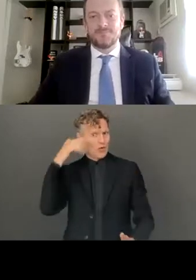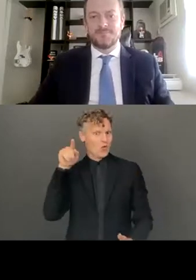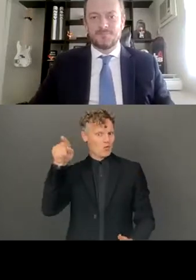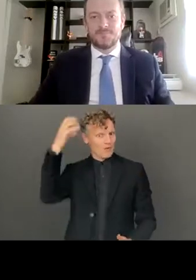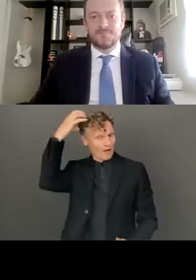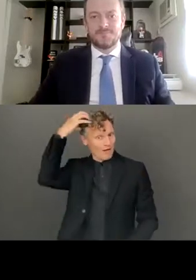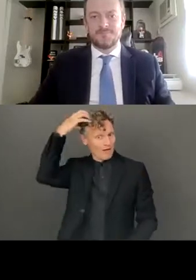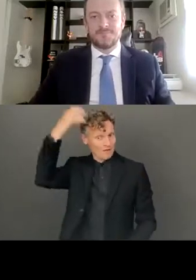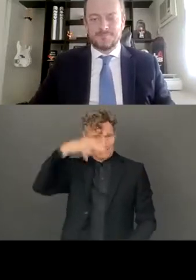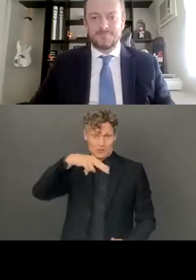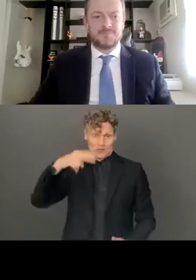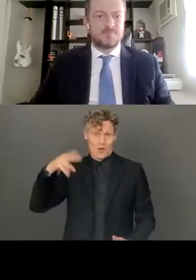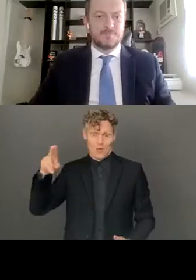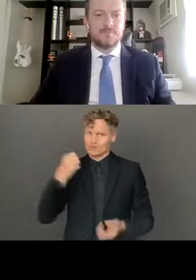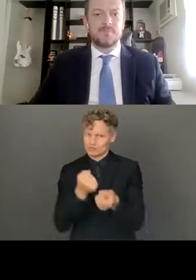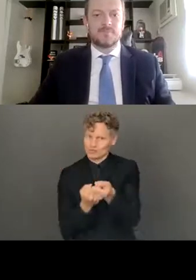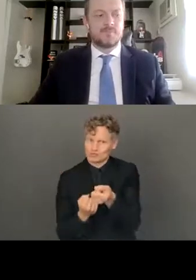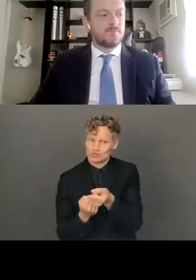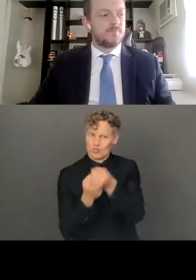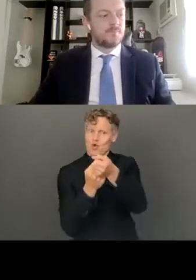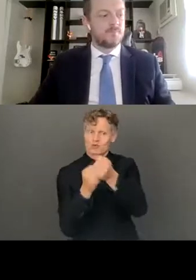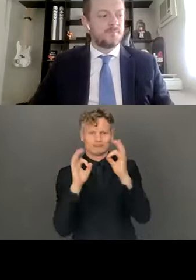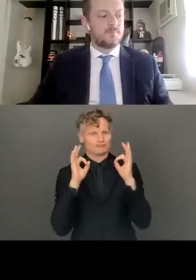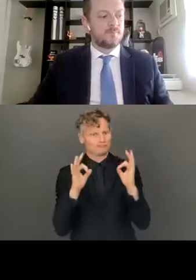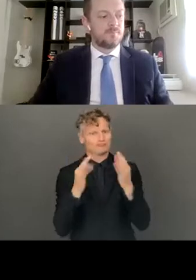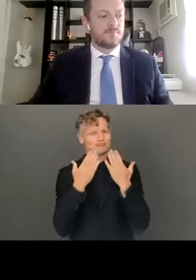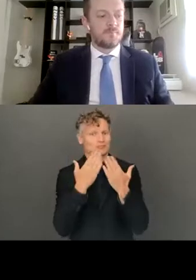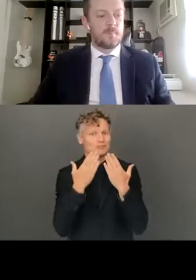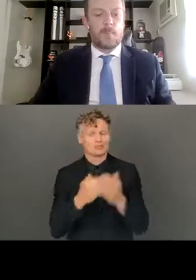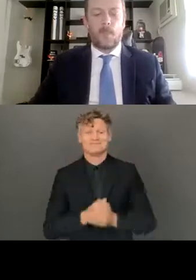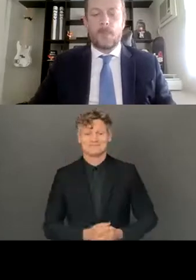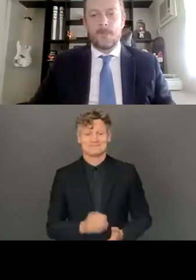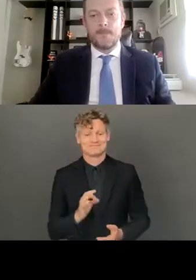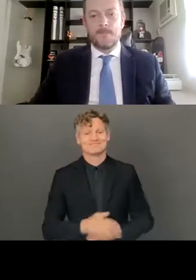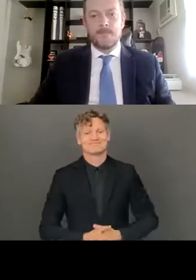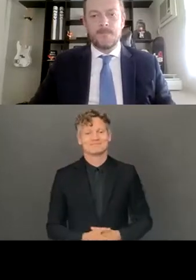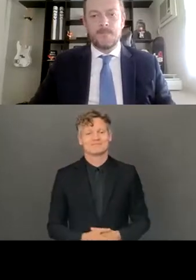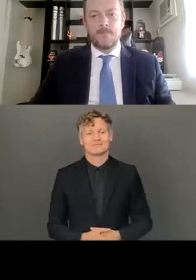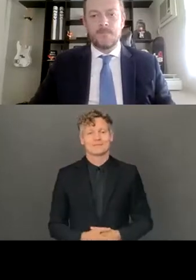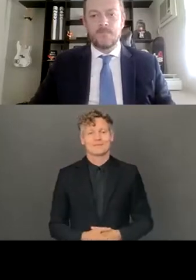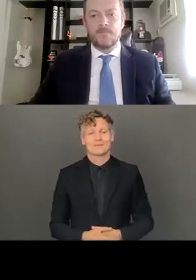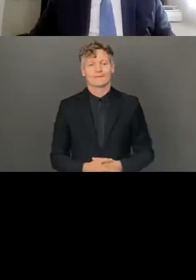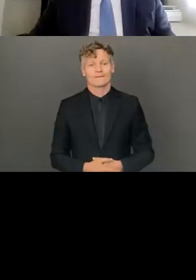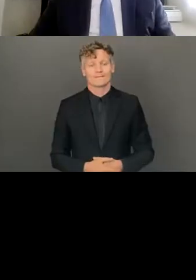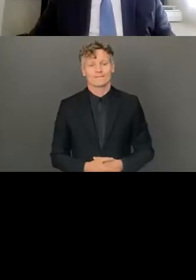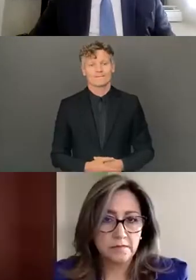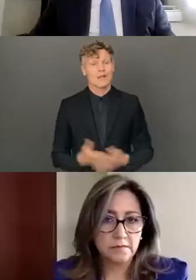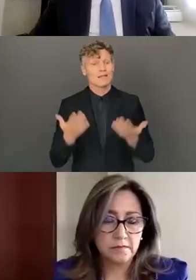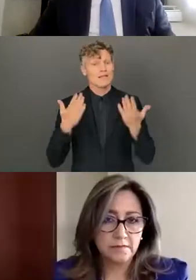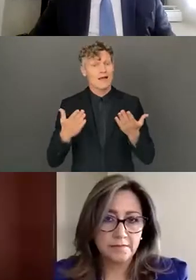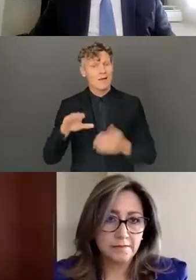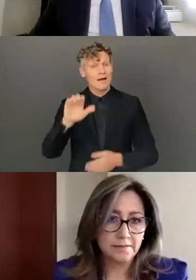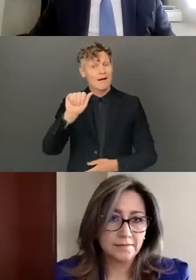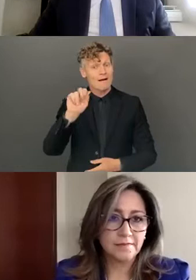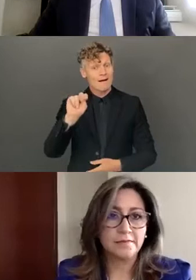va être un bon hôte pour un tel événement. Merci beaucoup. Maintenant, je me permets d'inviter Anna